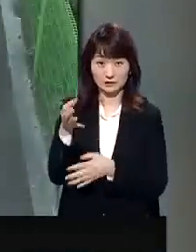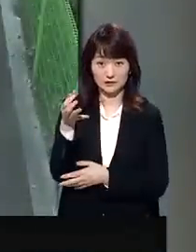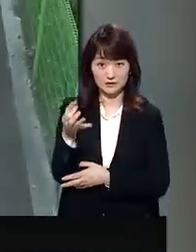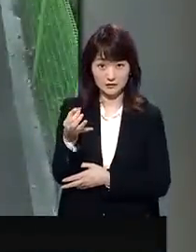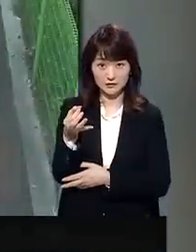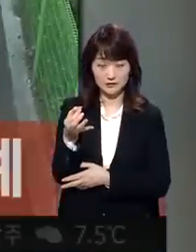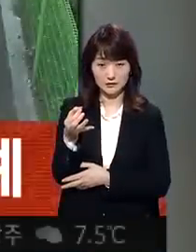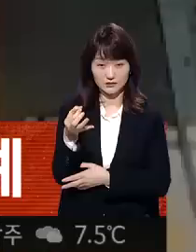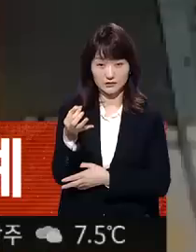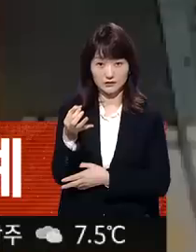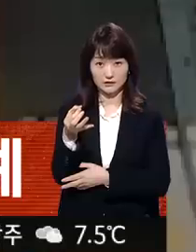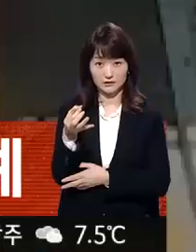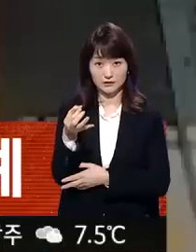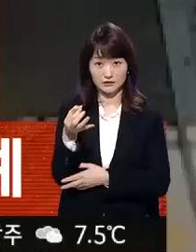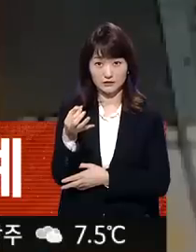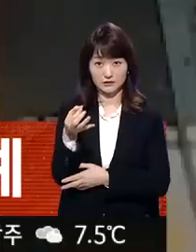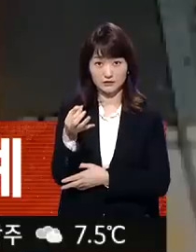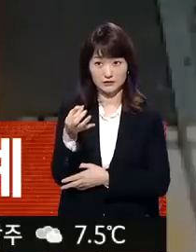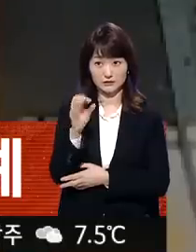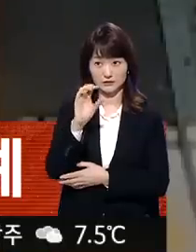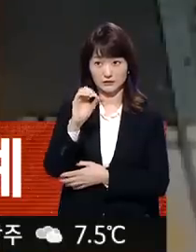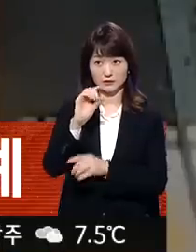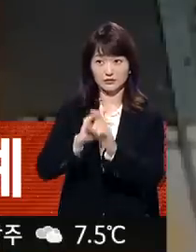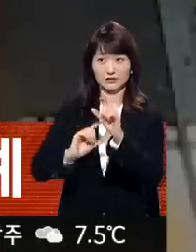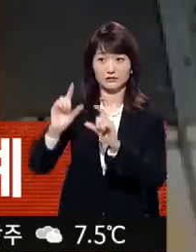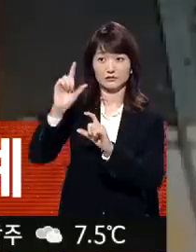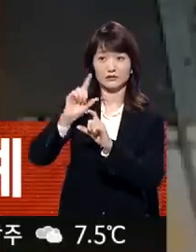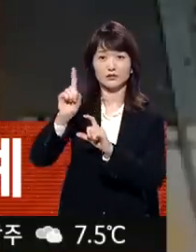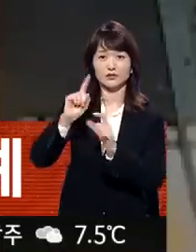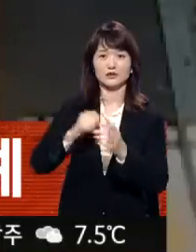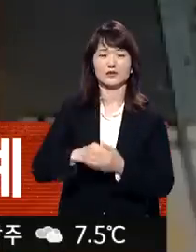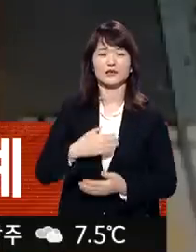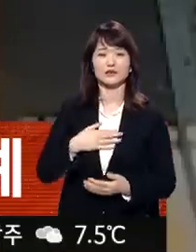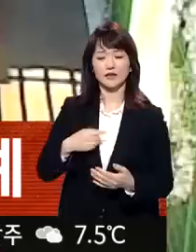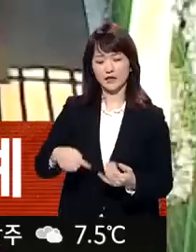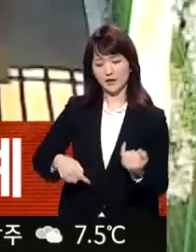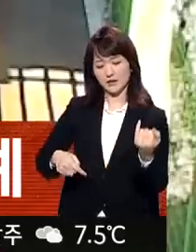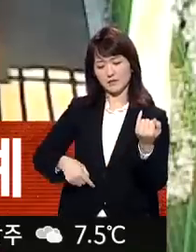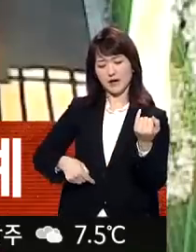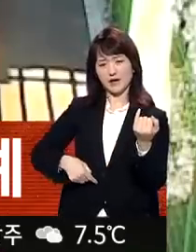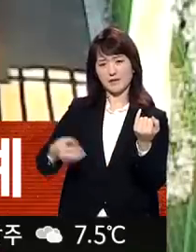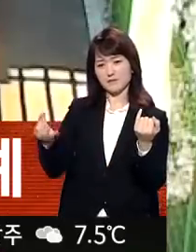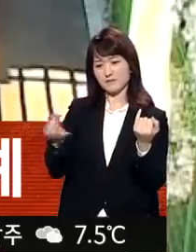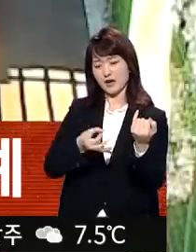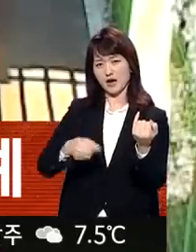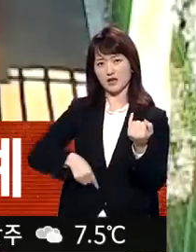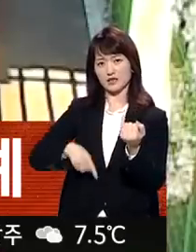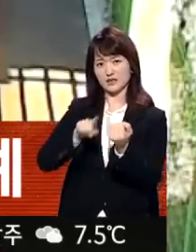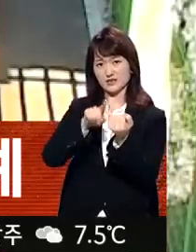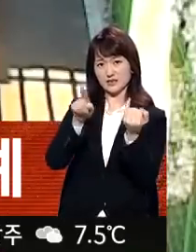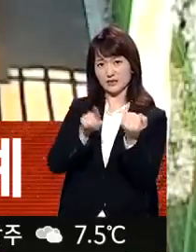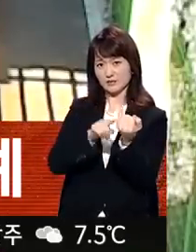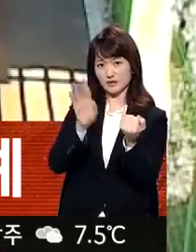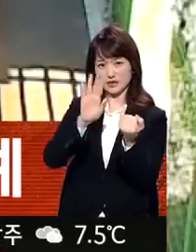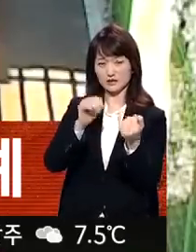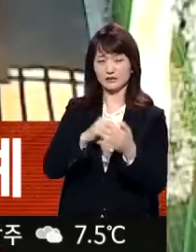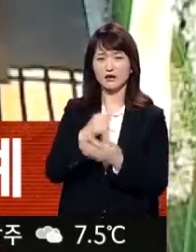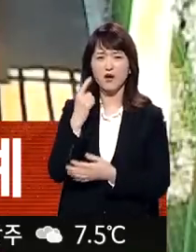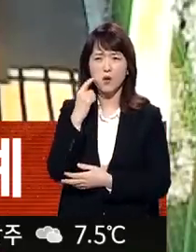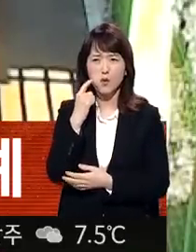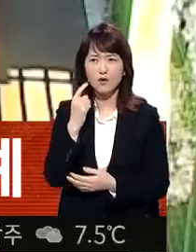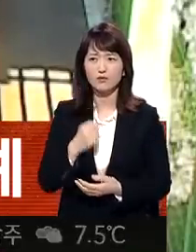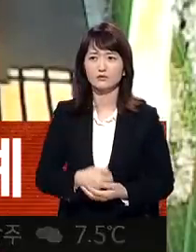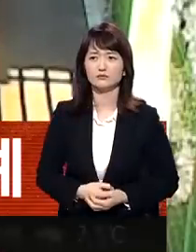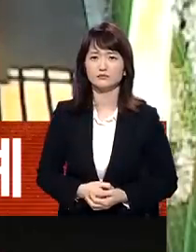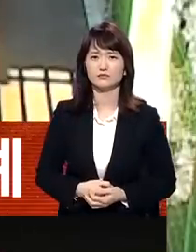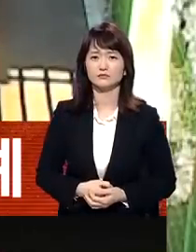하나 더 붙이려고 그랬는지 내 배 좀 봐요. 나 임신부야 했다고 합니다. 거짓말. 그 배가 아니었거든요. 임신부가